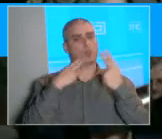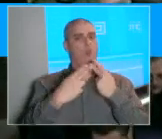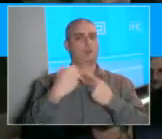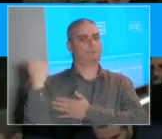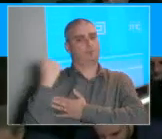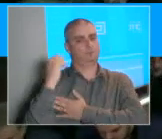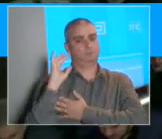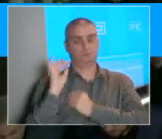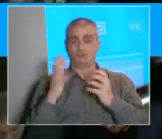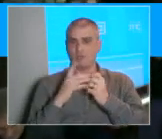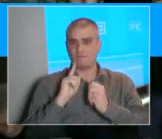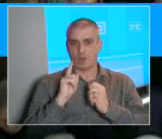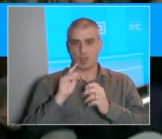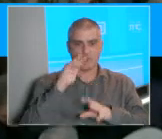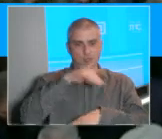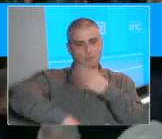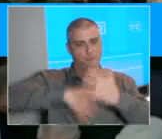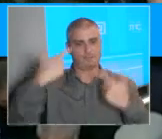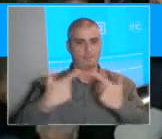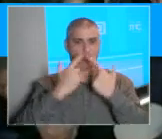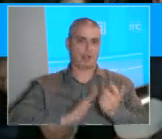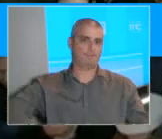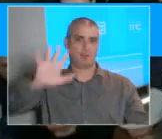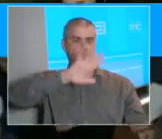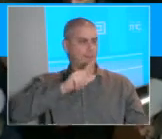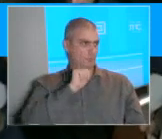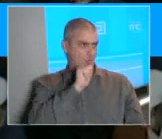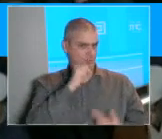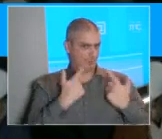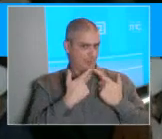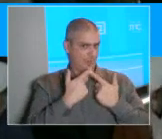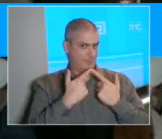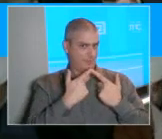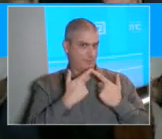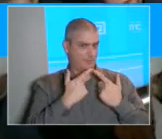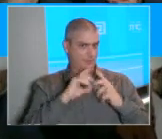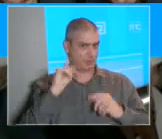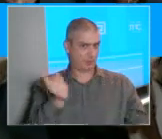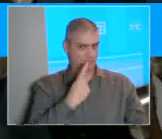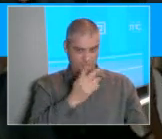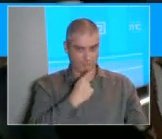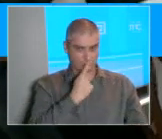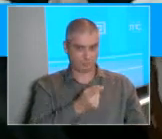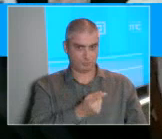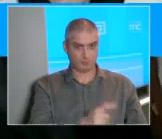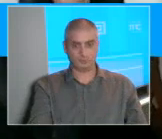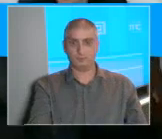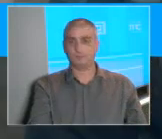מספיק בפני העם, אבל בלי להיגרר למלחמה אזורית כוללת. הם לא רוצים מלחמה אזורית כוללת, זה מה שאת